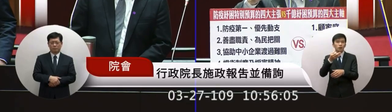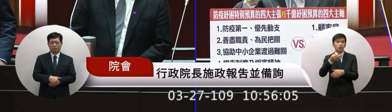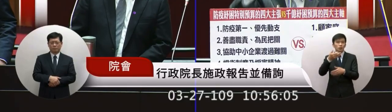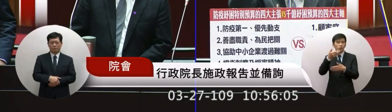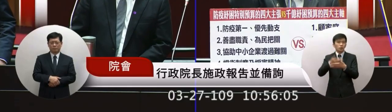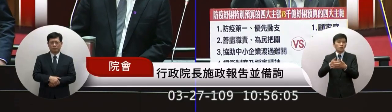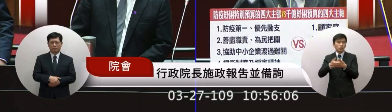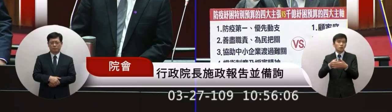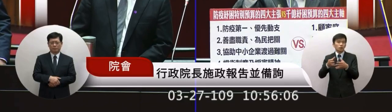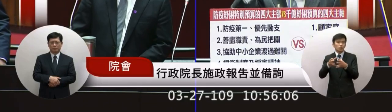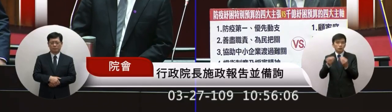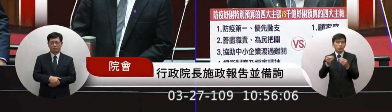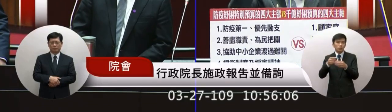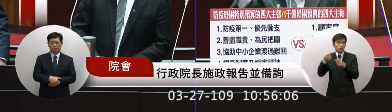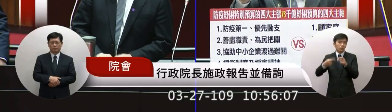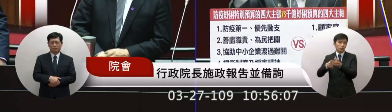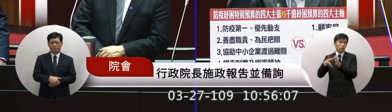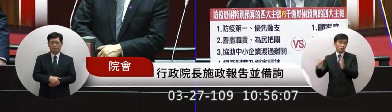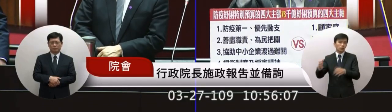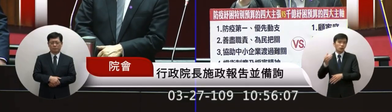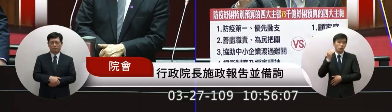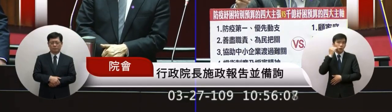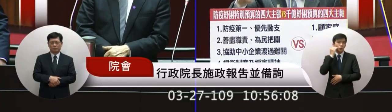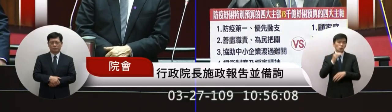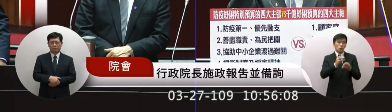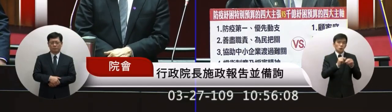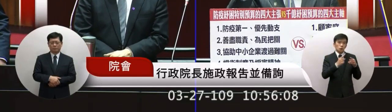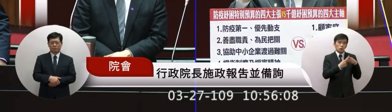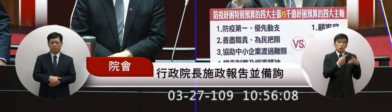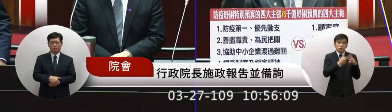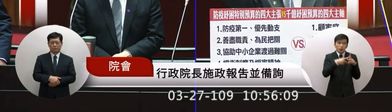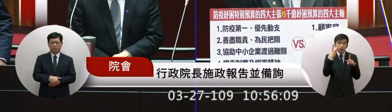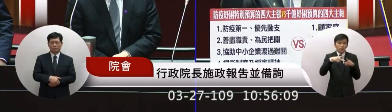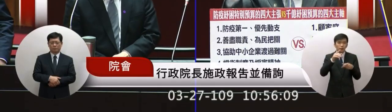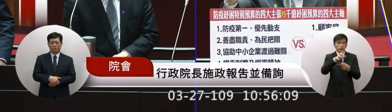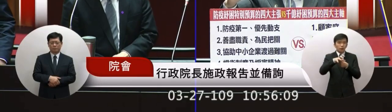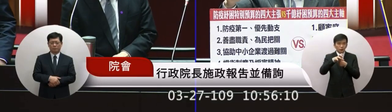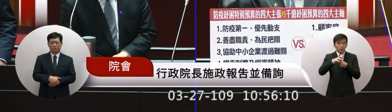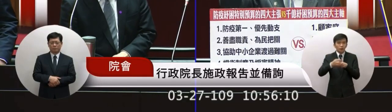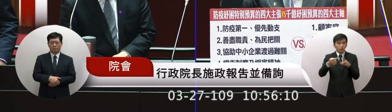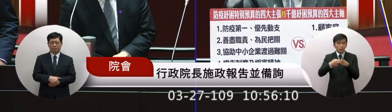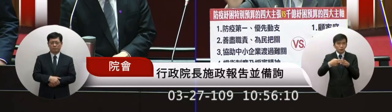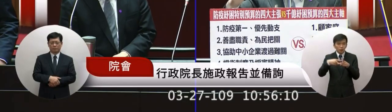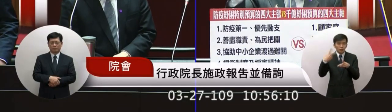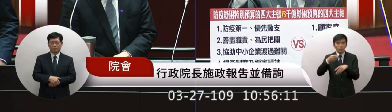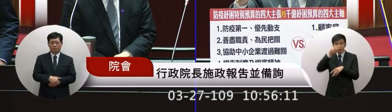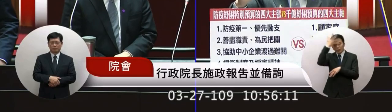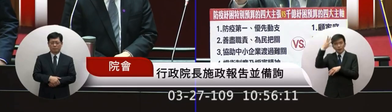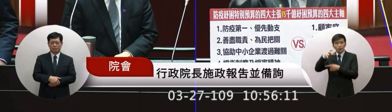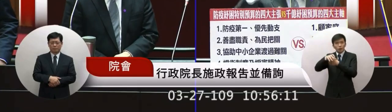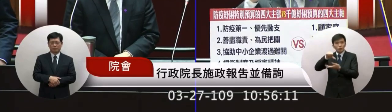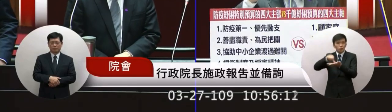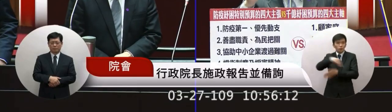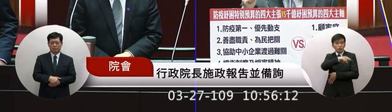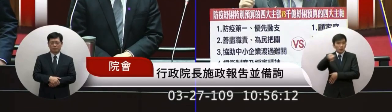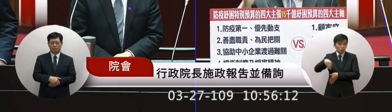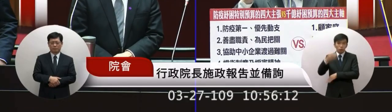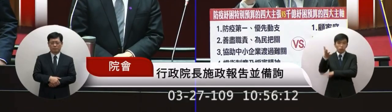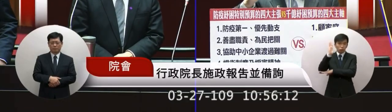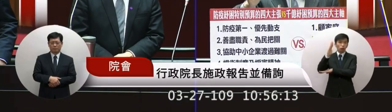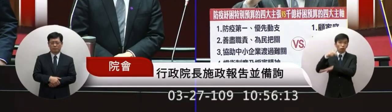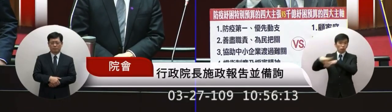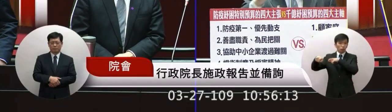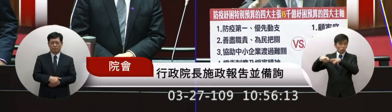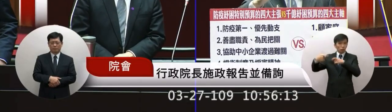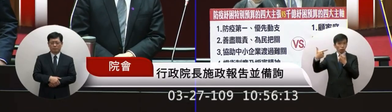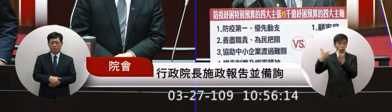于小地主、大佃农或者大专业农，啊，甲青农，咱要咱照顾，因为这些人拢是配合政府的政策来